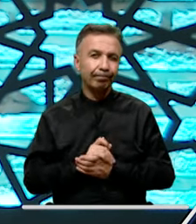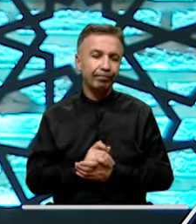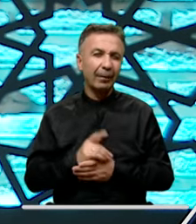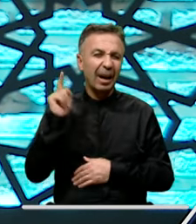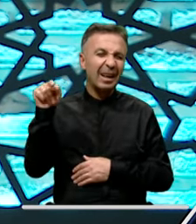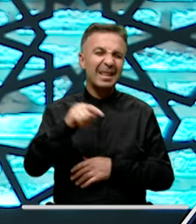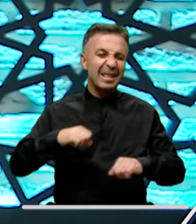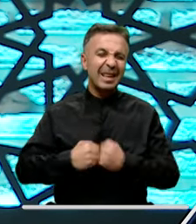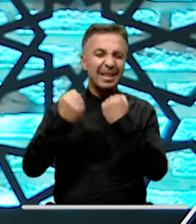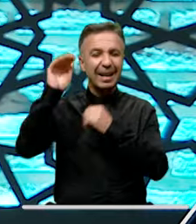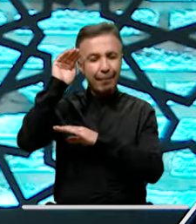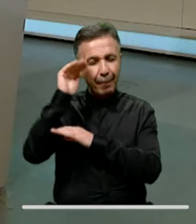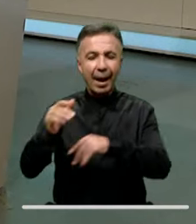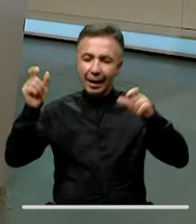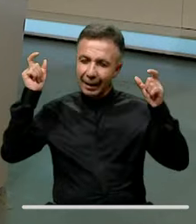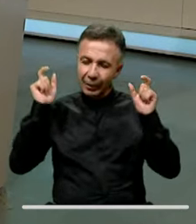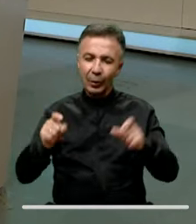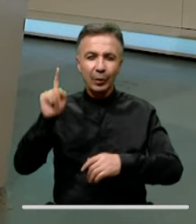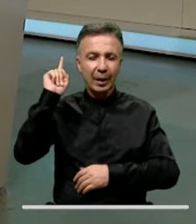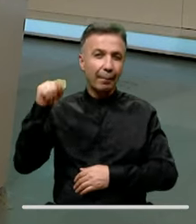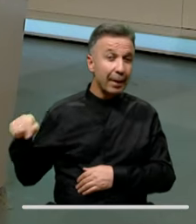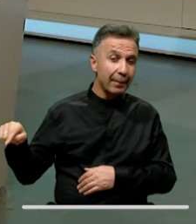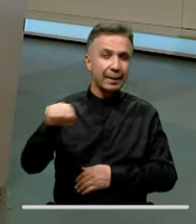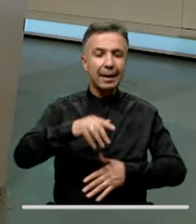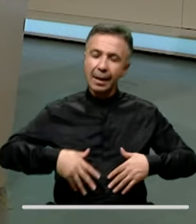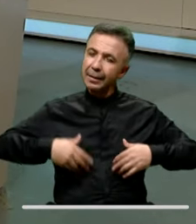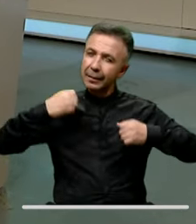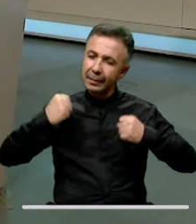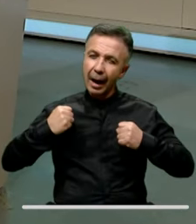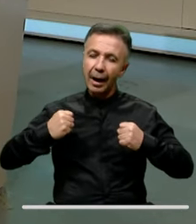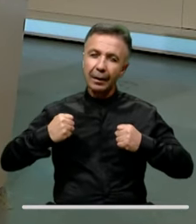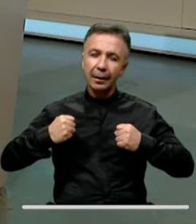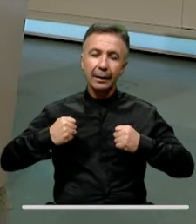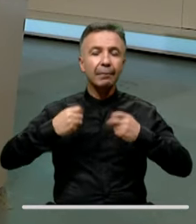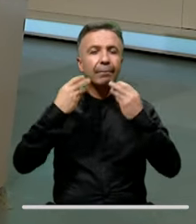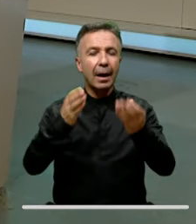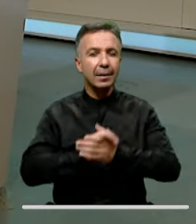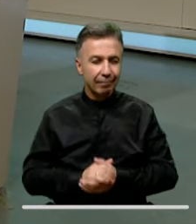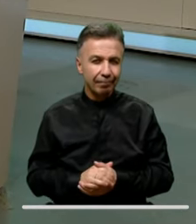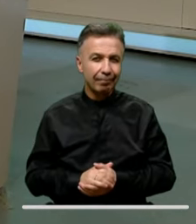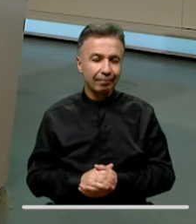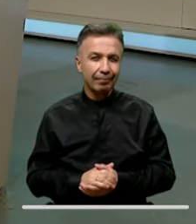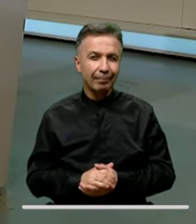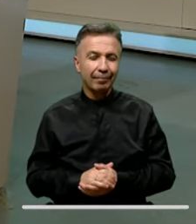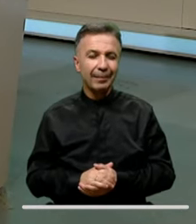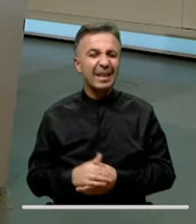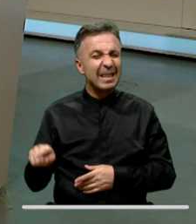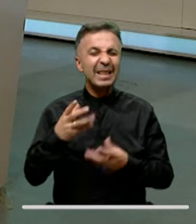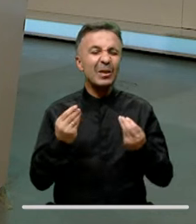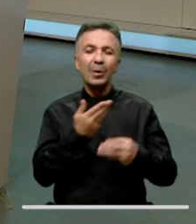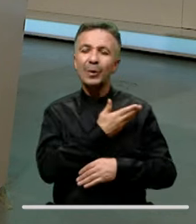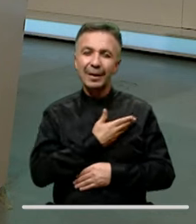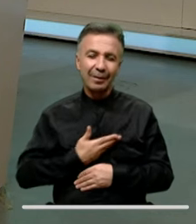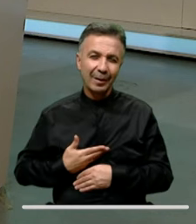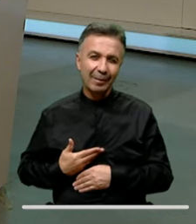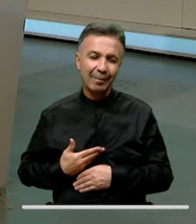sizi kazadan beladan korusun. Rabbim size sağlık saat versin. Amin. Sizi çok seviyor.